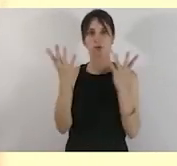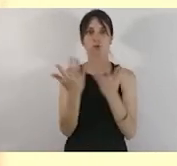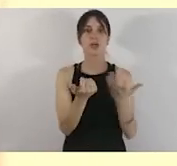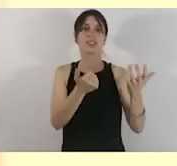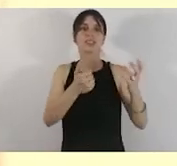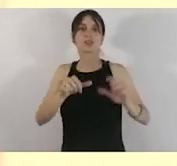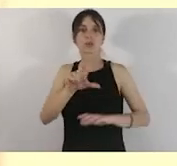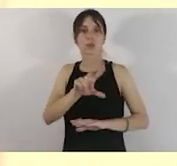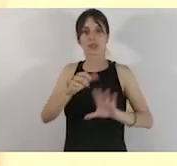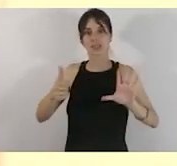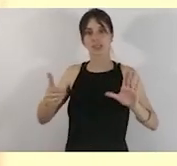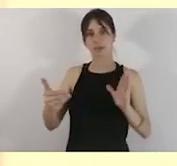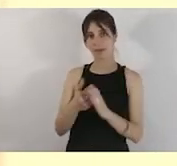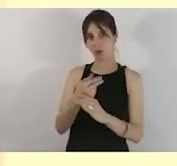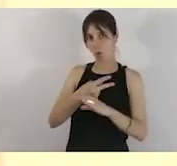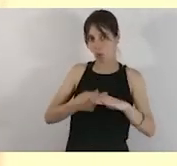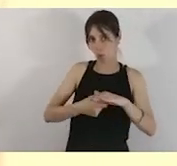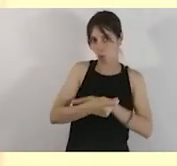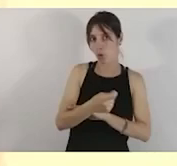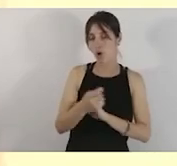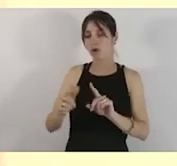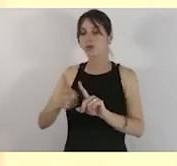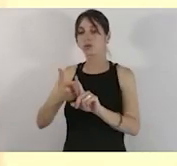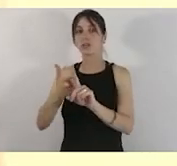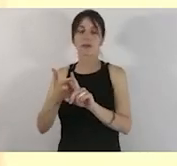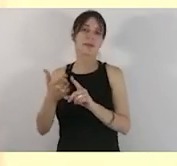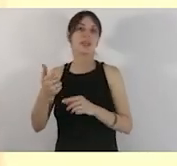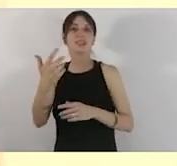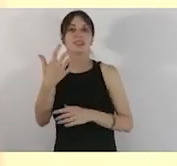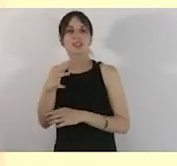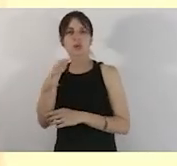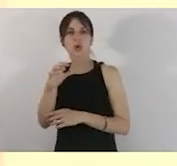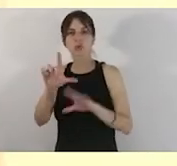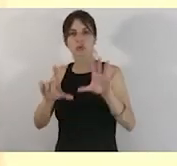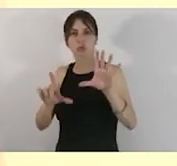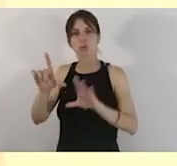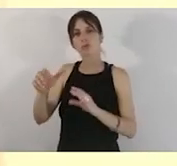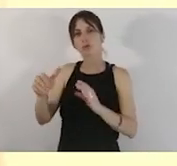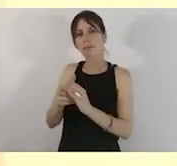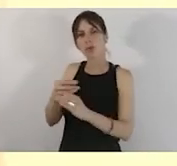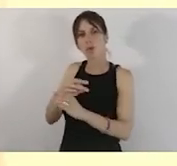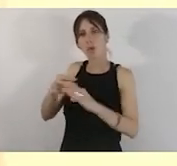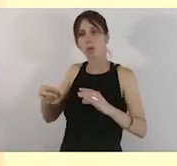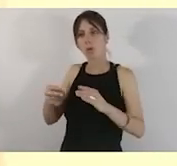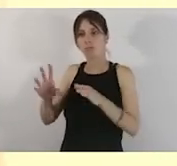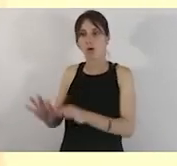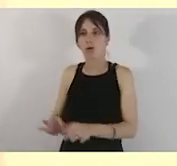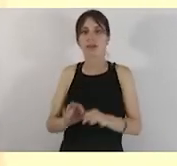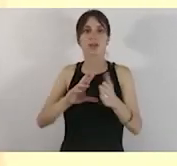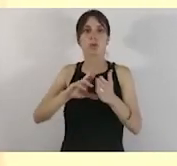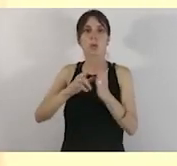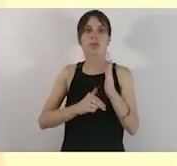000 euros, la seconde pour 72 500 euros, cette fois dans le cadre du contrat de B.